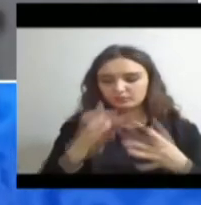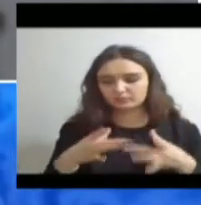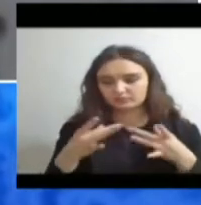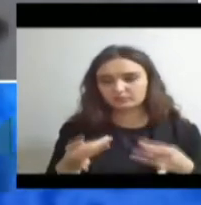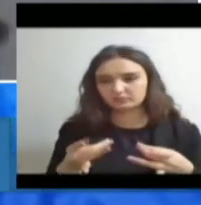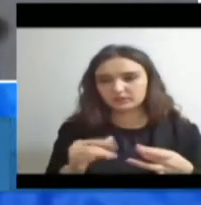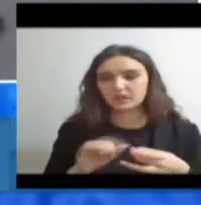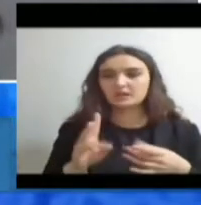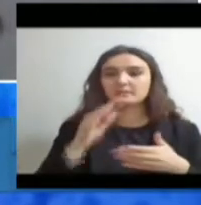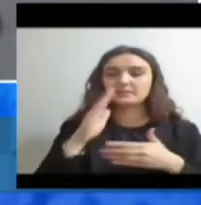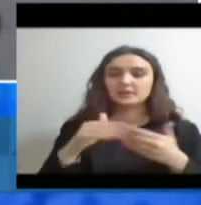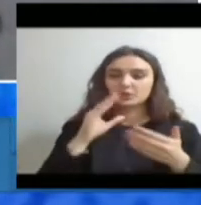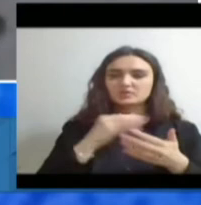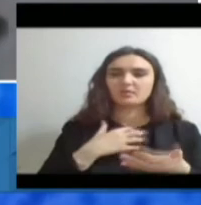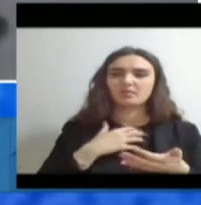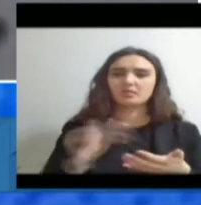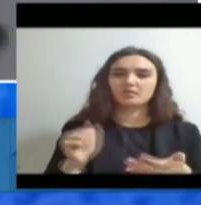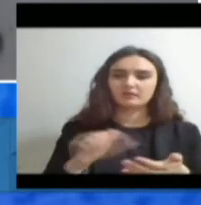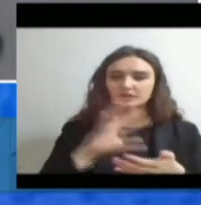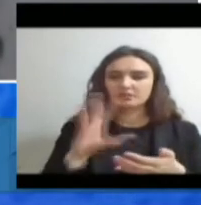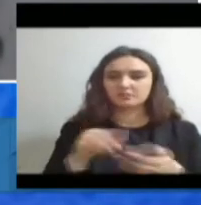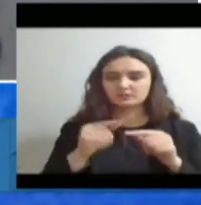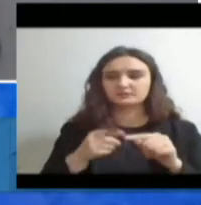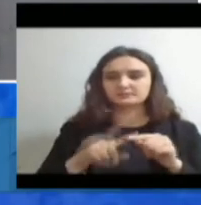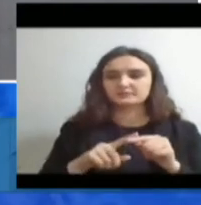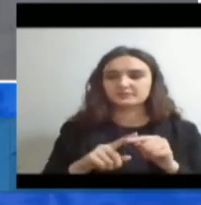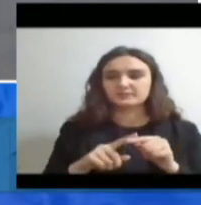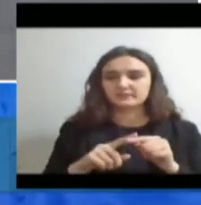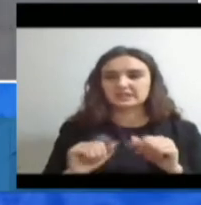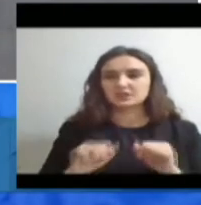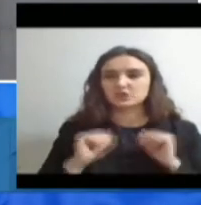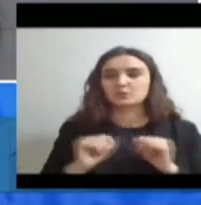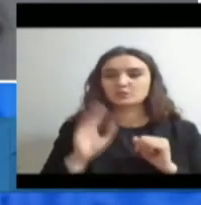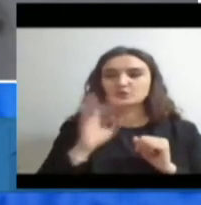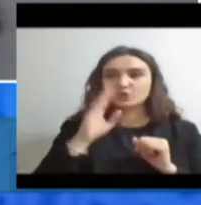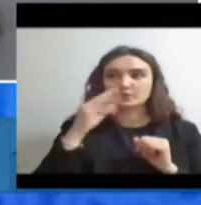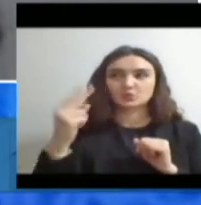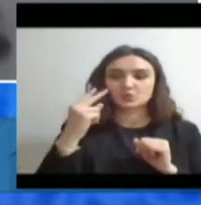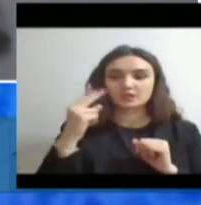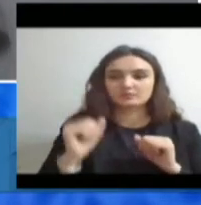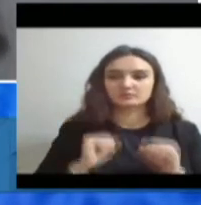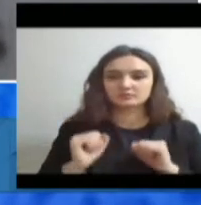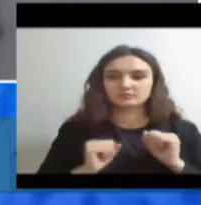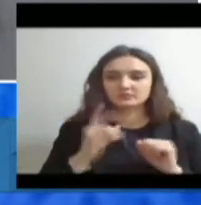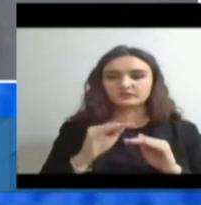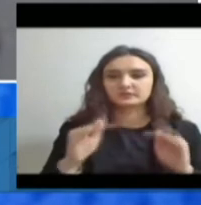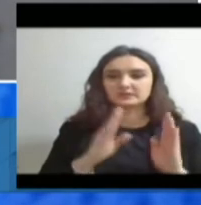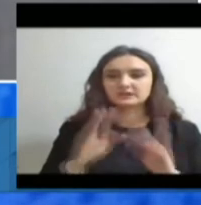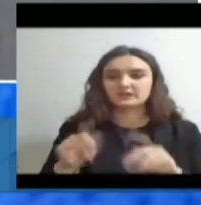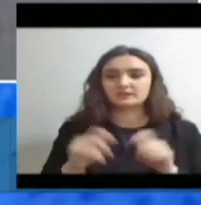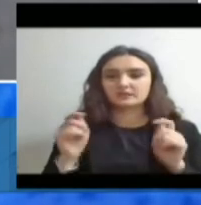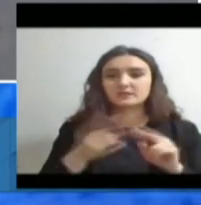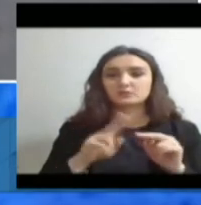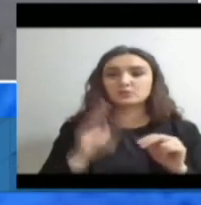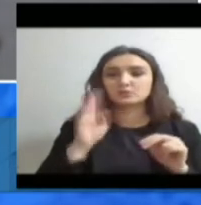მეორე, როდესაც ბეზრდება ეს ყველაფერი, გამომწვევი ქცევებით ცდილობს მშობლის ყურადღების მიღებას. ძალიან მნიშვნელოვანია მშობელმა ჩართოს